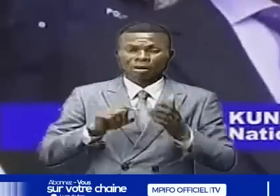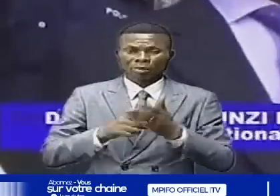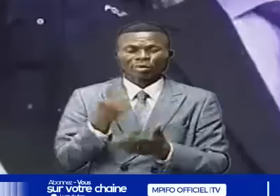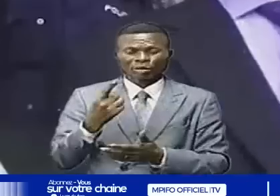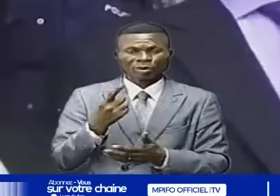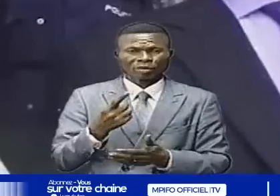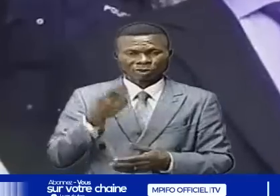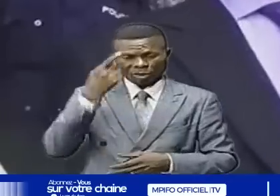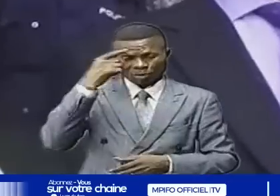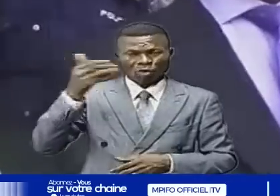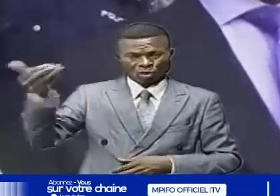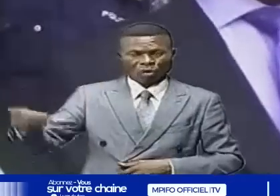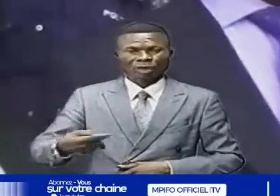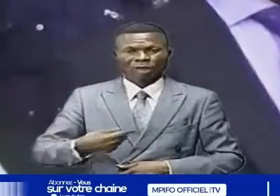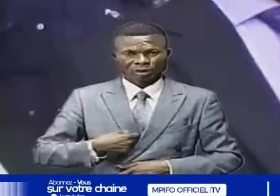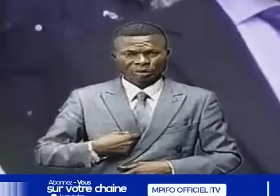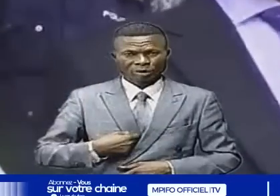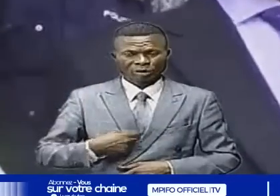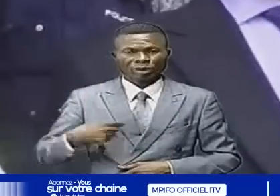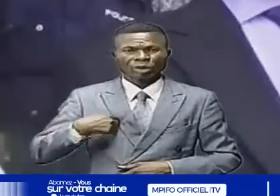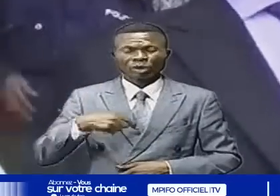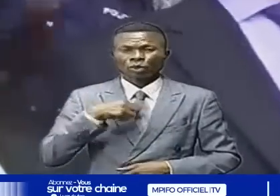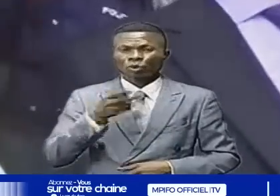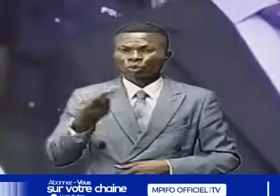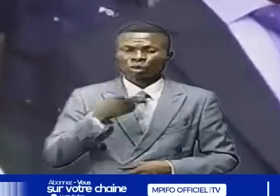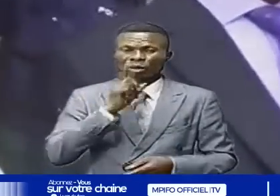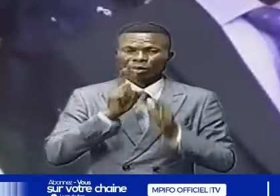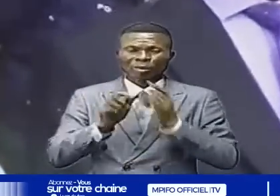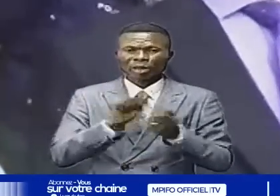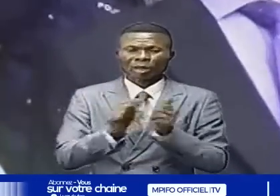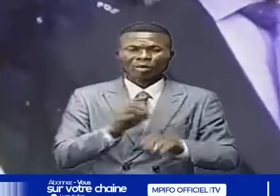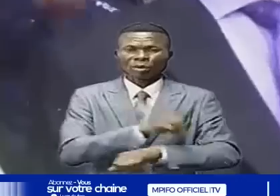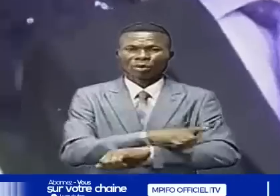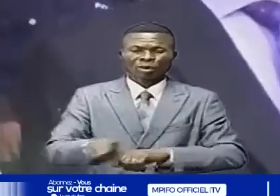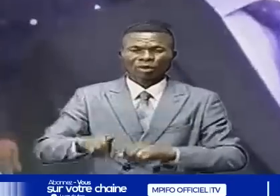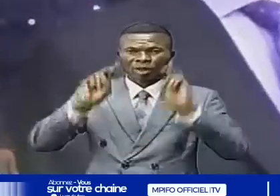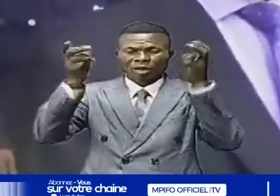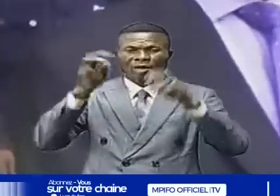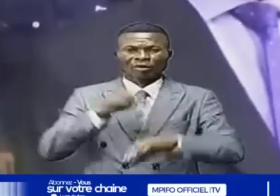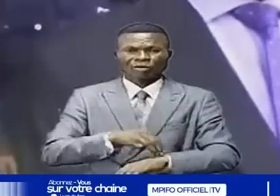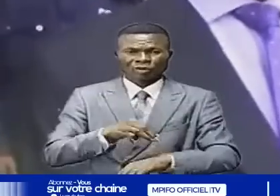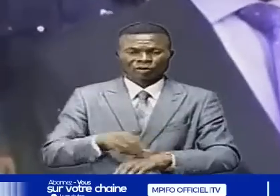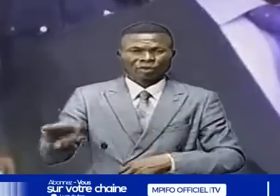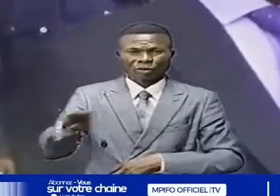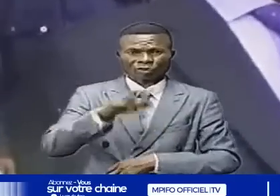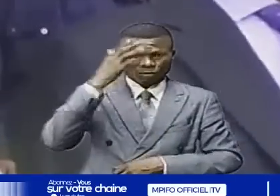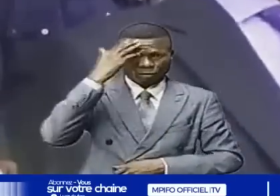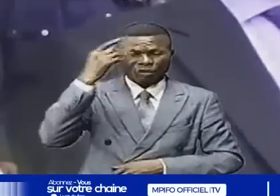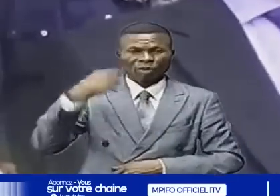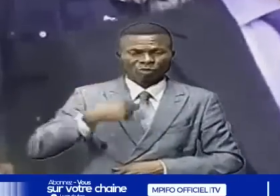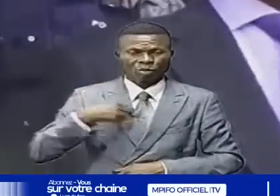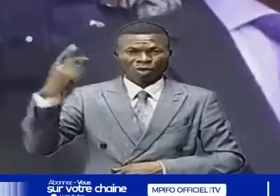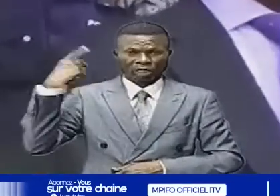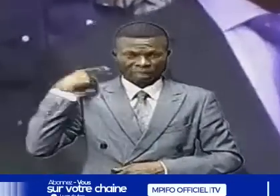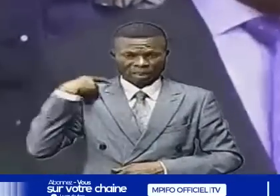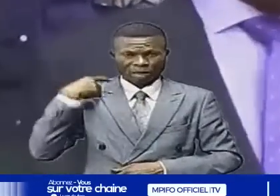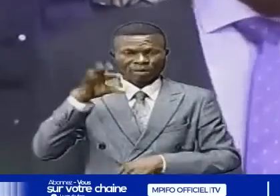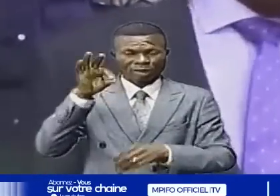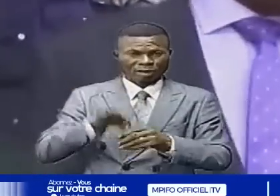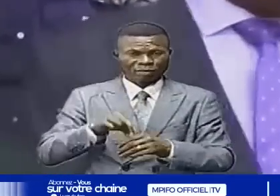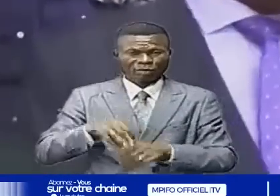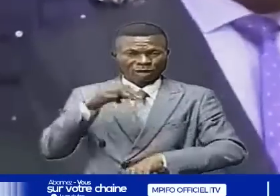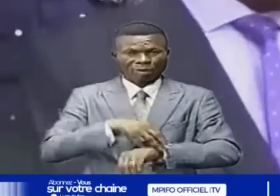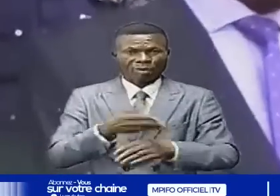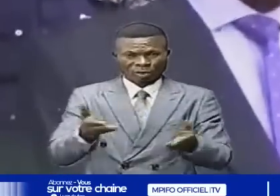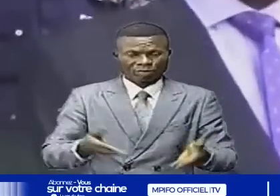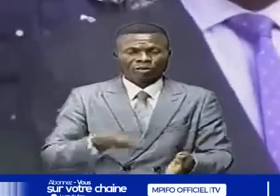moi. Nous avons parlé de l'administration de la ville de Matadi. Comme vous le savez, je suis un élu de Matadi. Et nous avons parlé